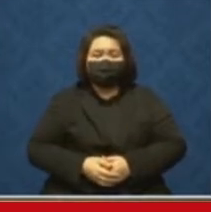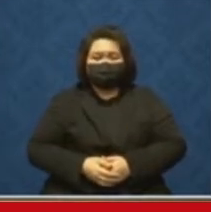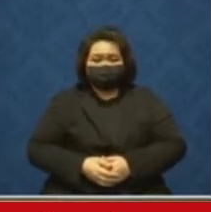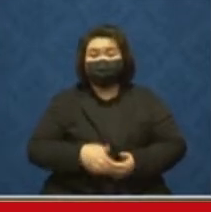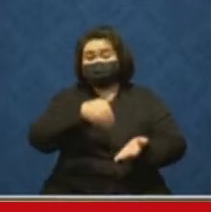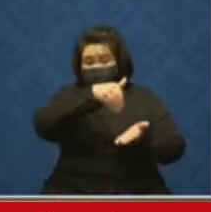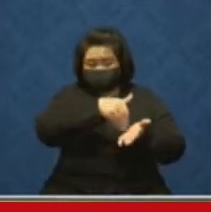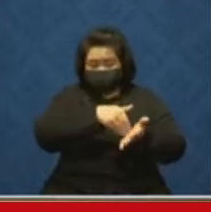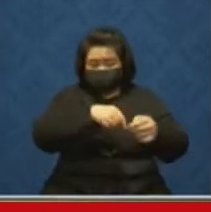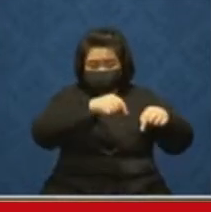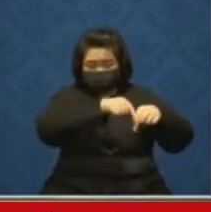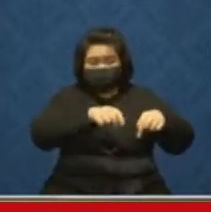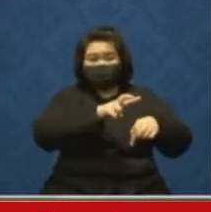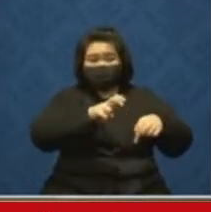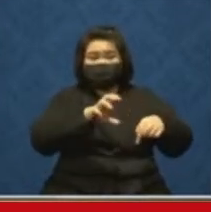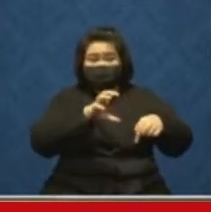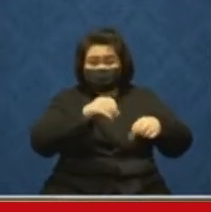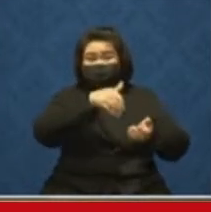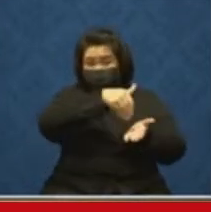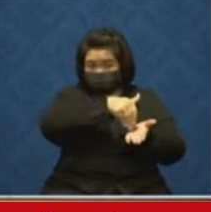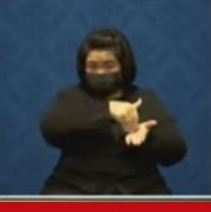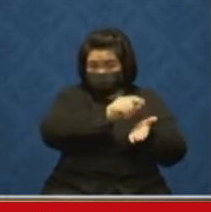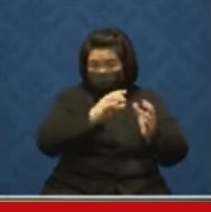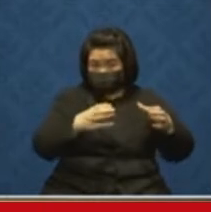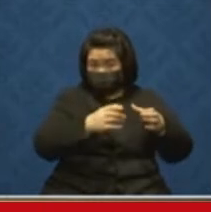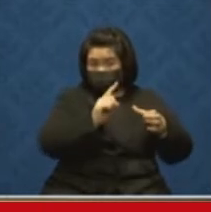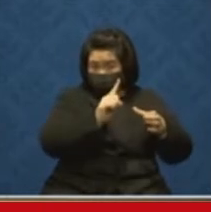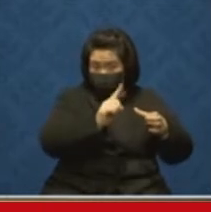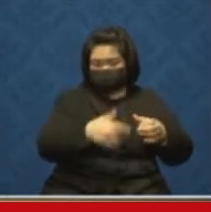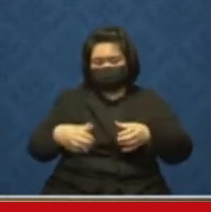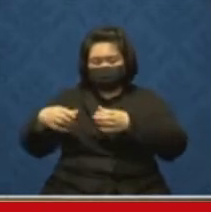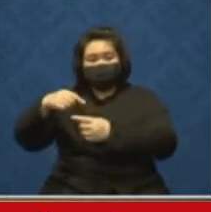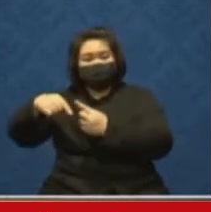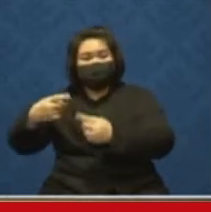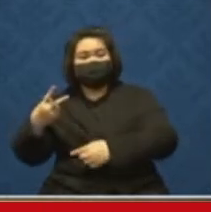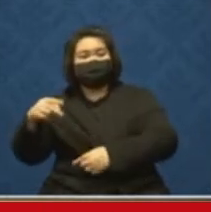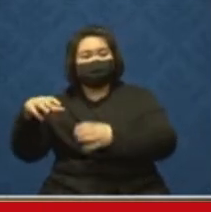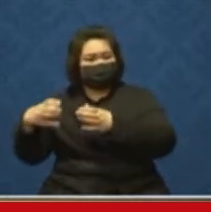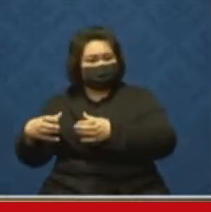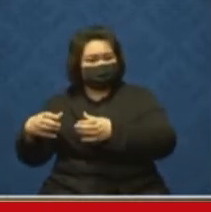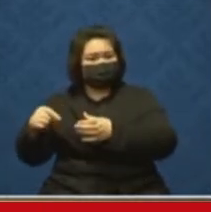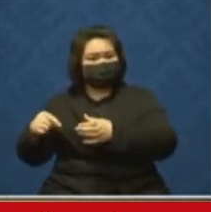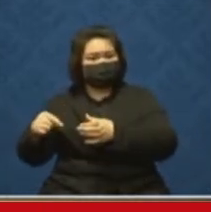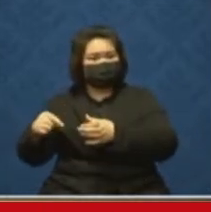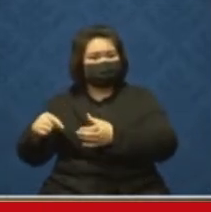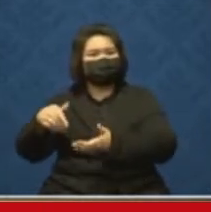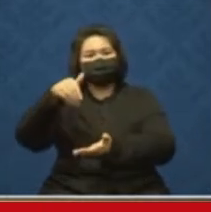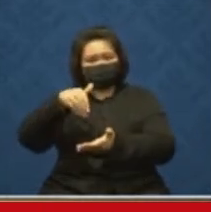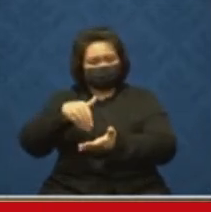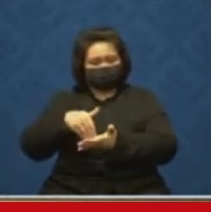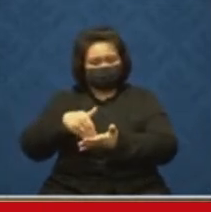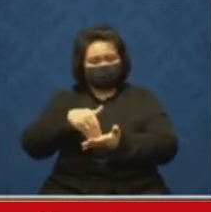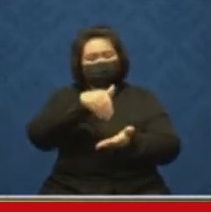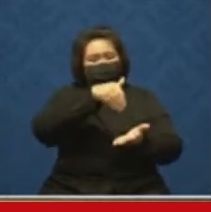ศูนย 250 แรกกับ 250 รใน TOR r 2มัคอที่เดียวกัน